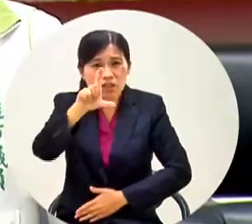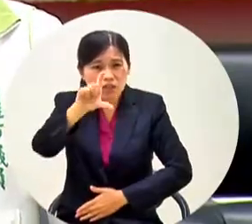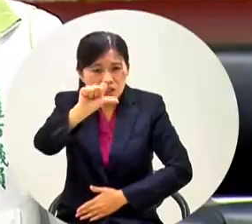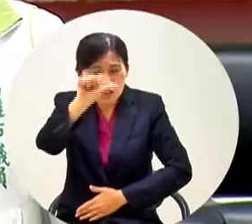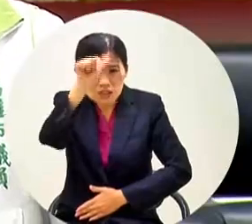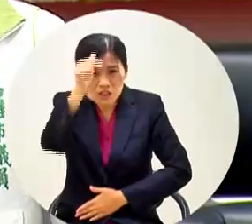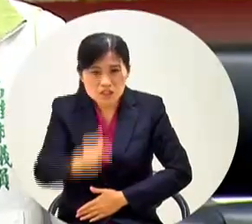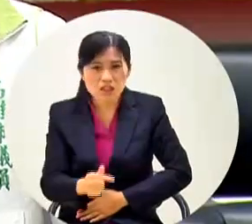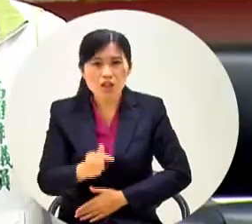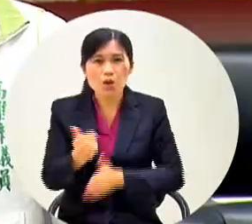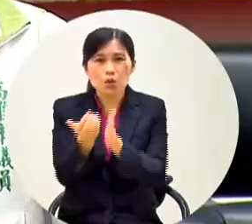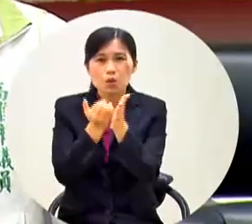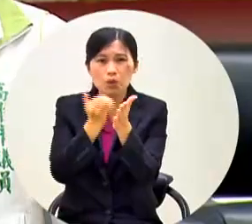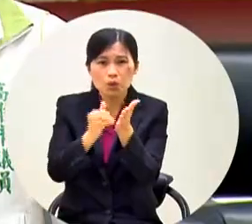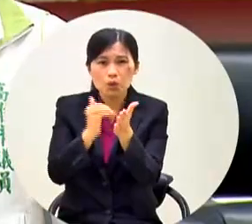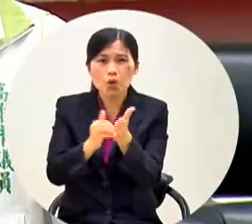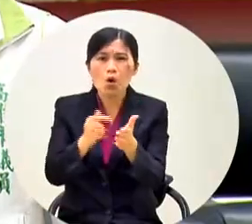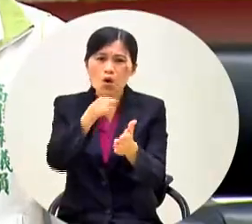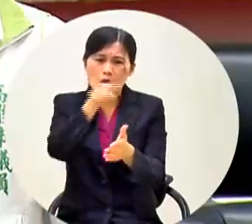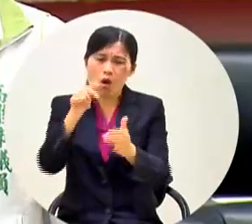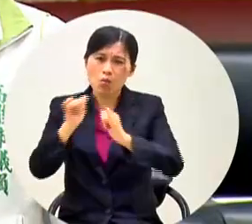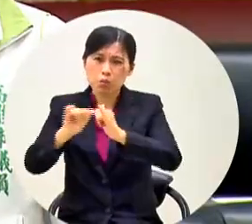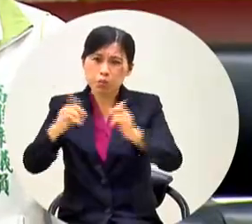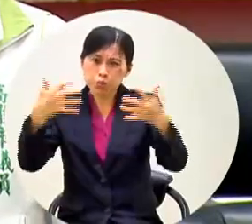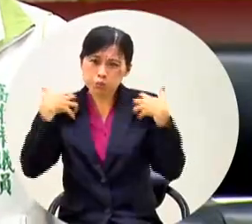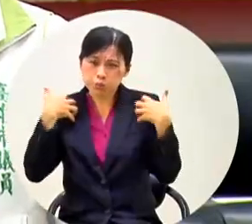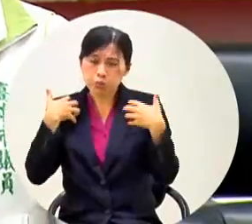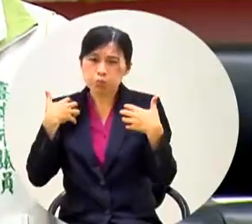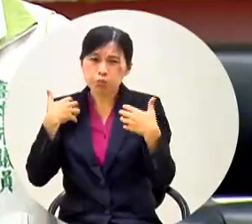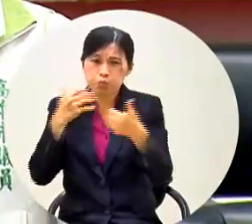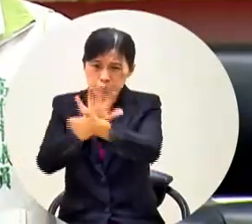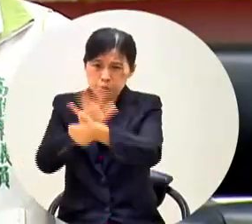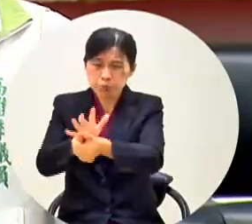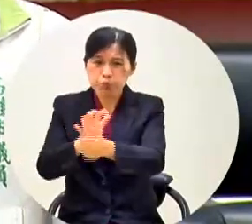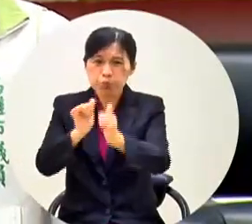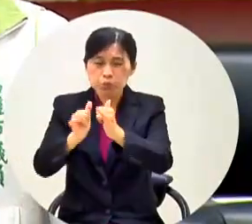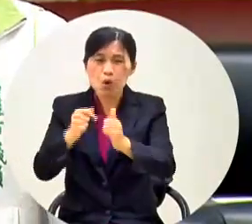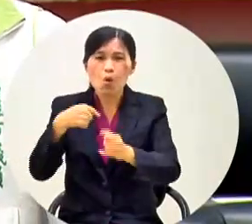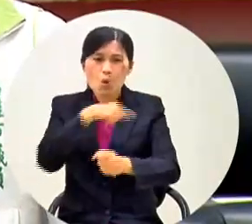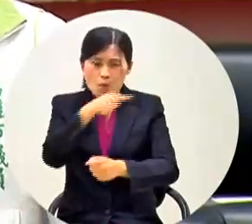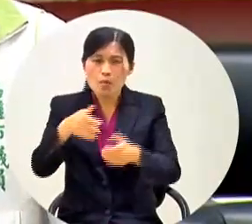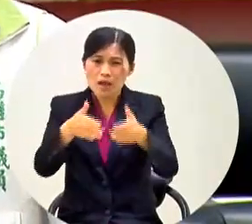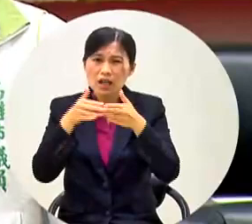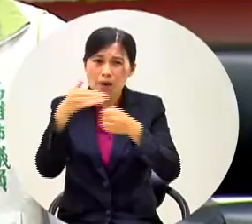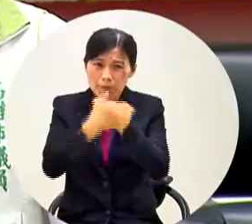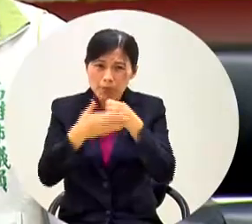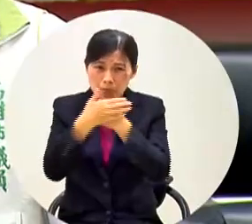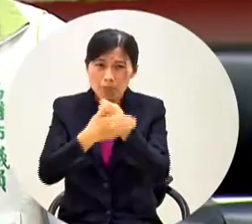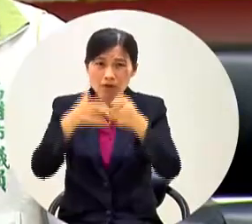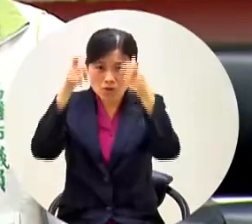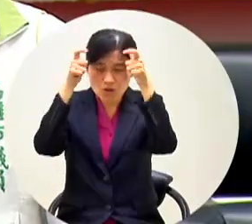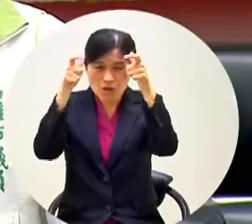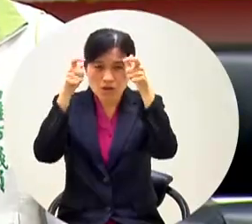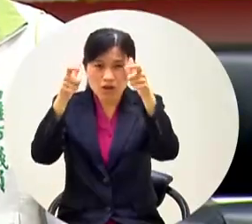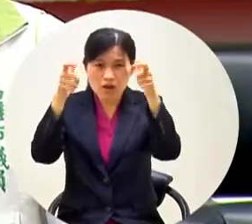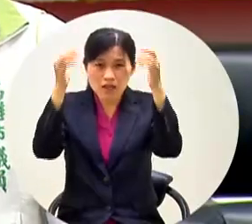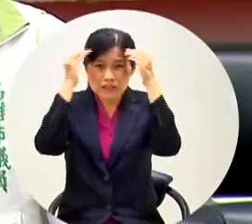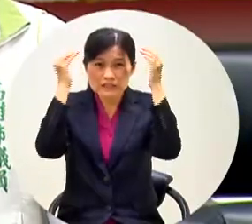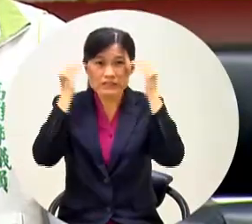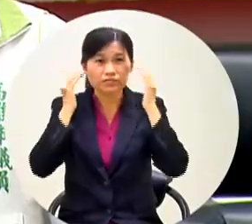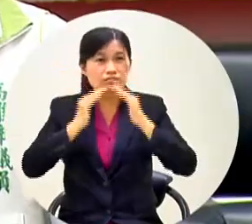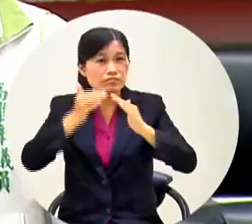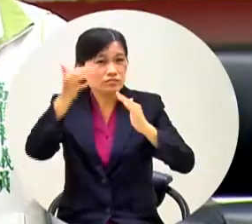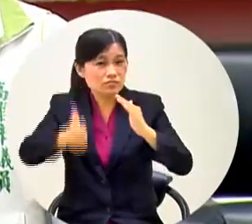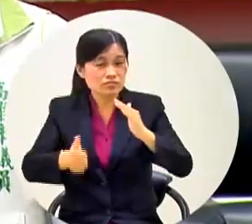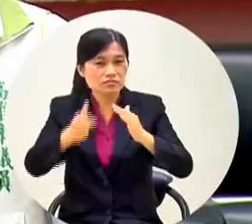我们用身体保护住高雄，韩国瑜市长。因为他个人权利欲牺牲